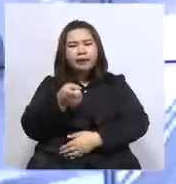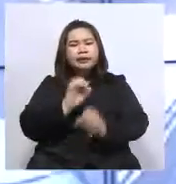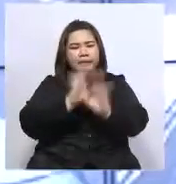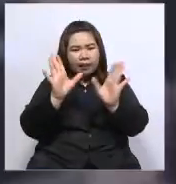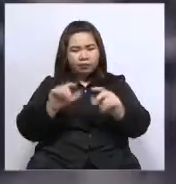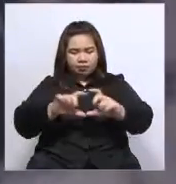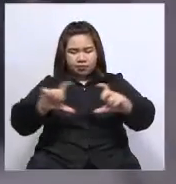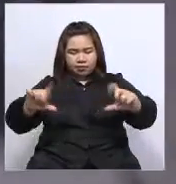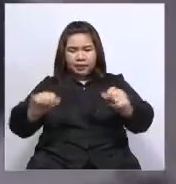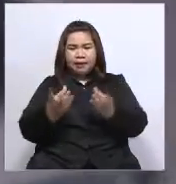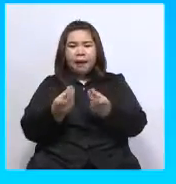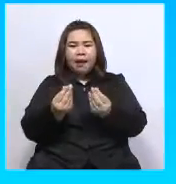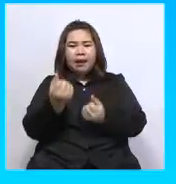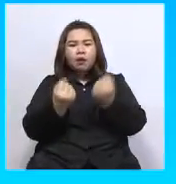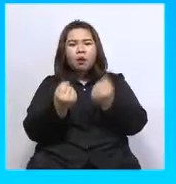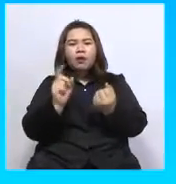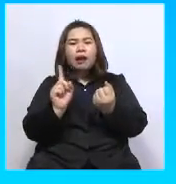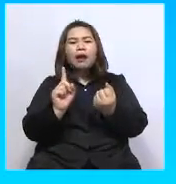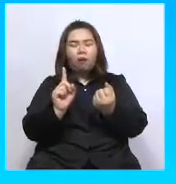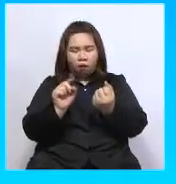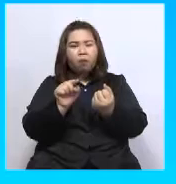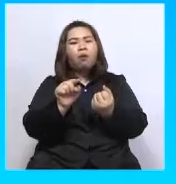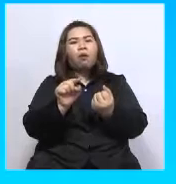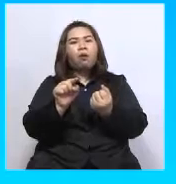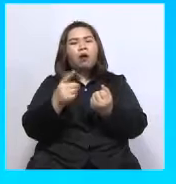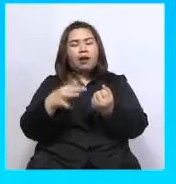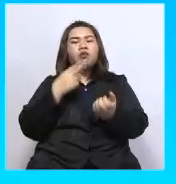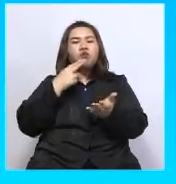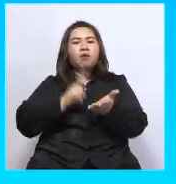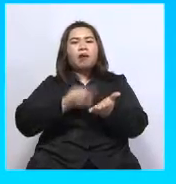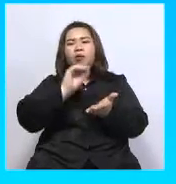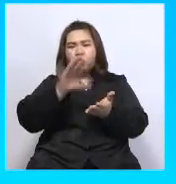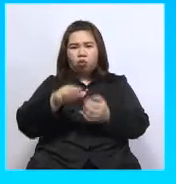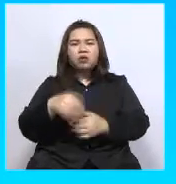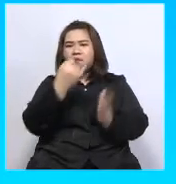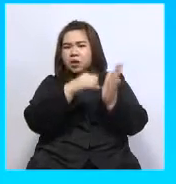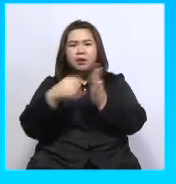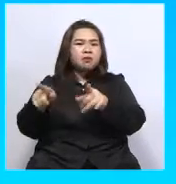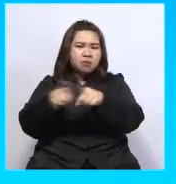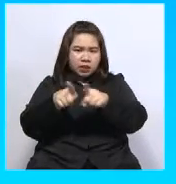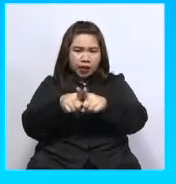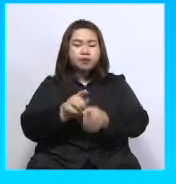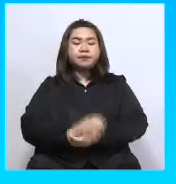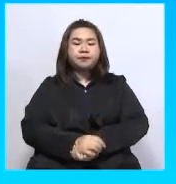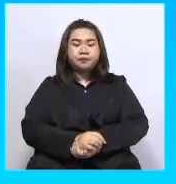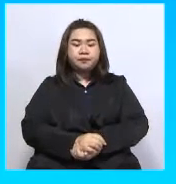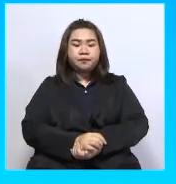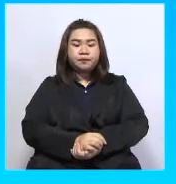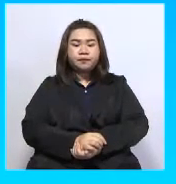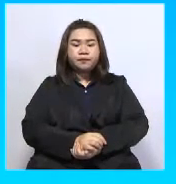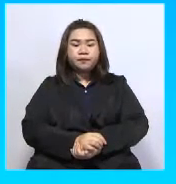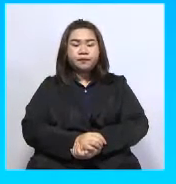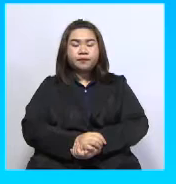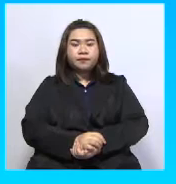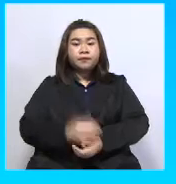ผ่านเลขทะเบียนรถของผู้กระทำความผิดมาตรวจสอบแล้วก็ออกใบสั่งโดยไม่มีข้อยกเว้นค่ะทางด้านพันตำรวจเ